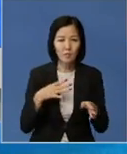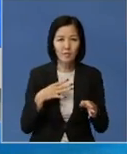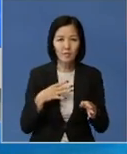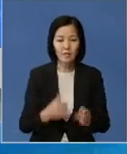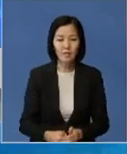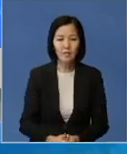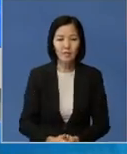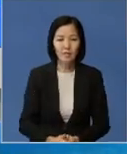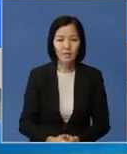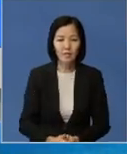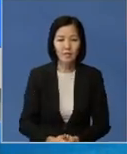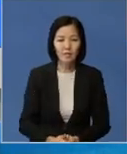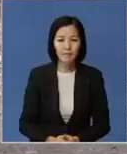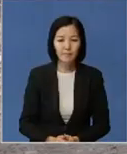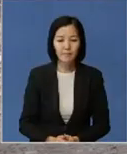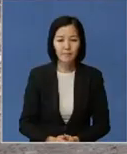қайтқан сюжет көрейік.